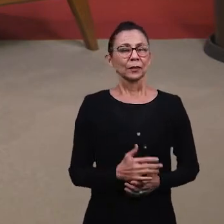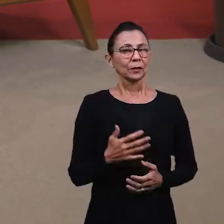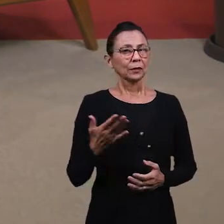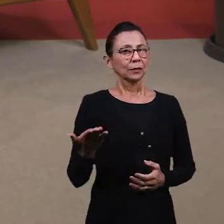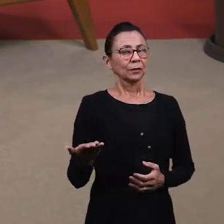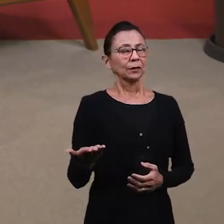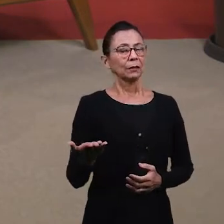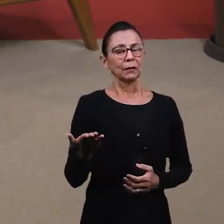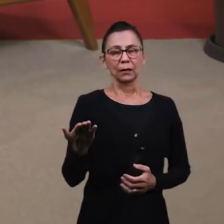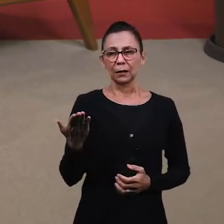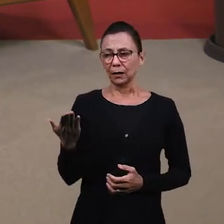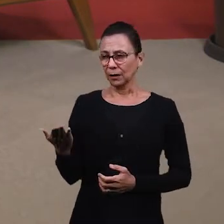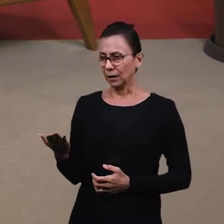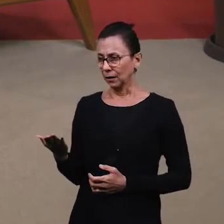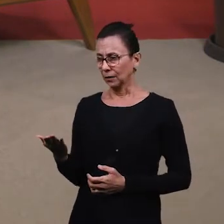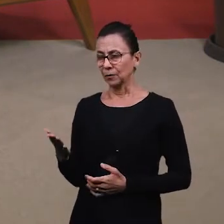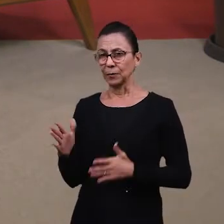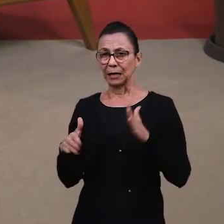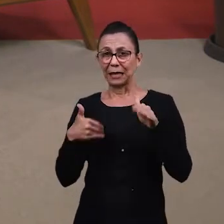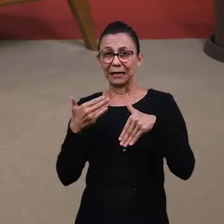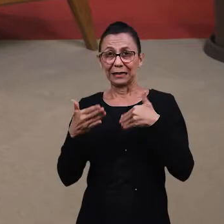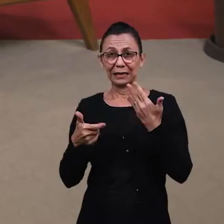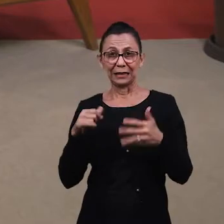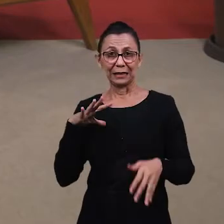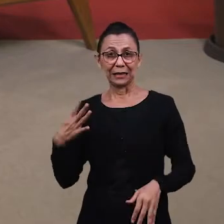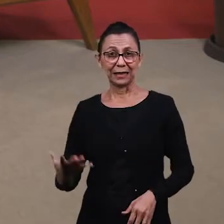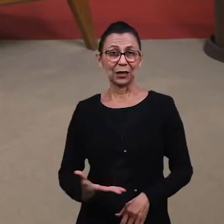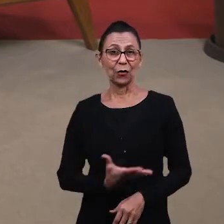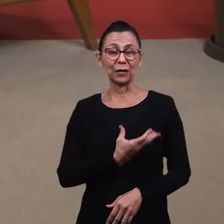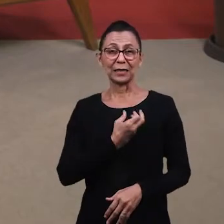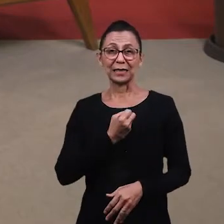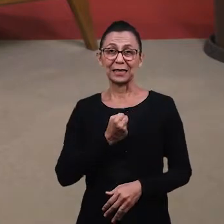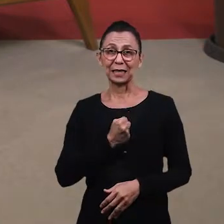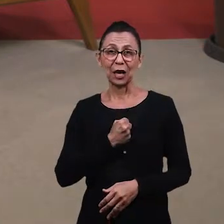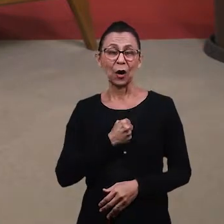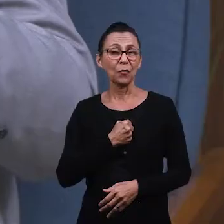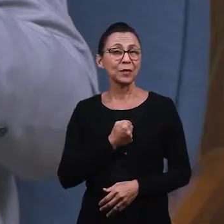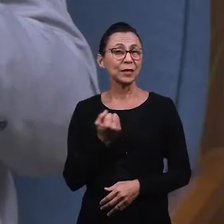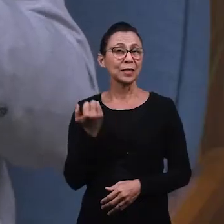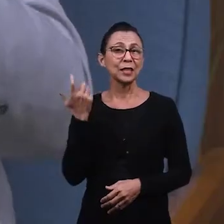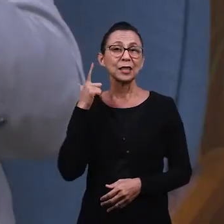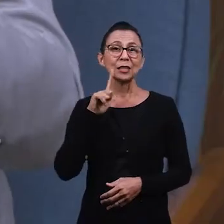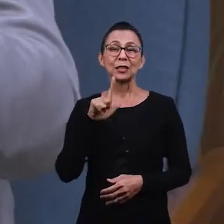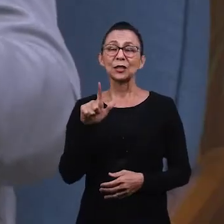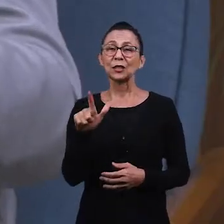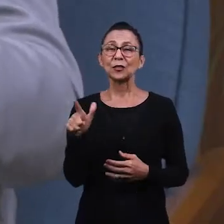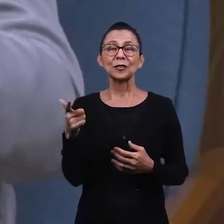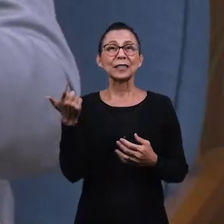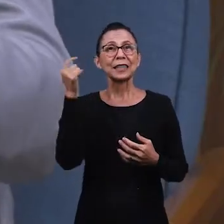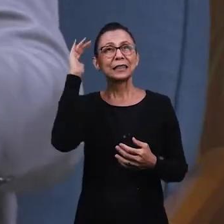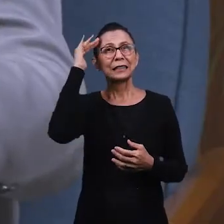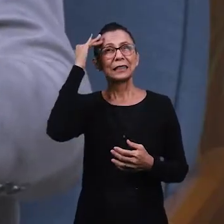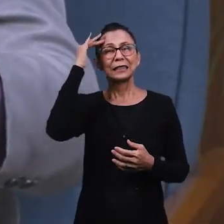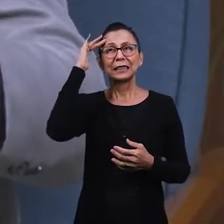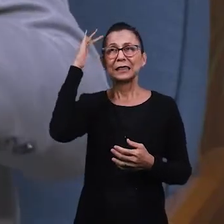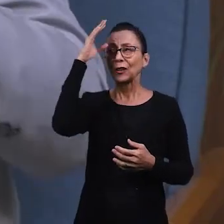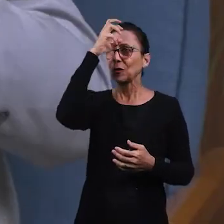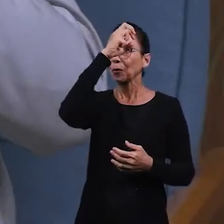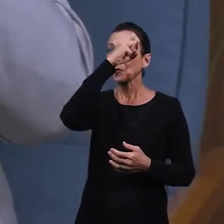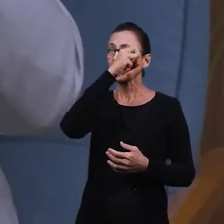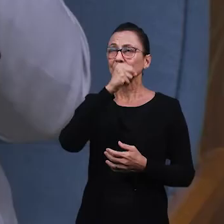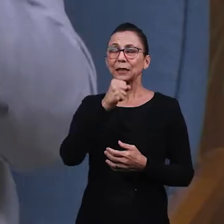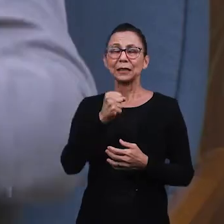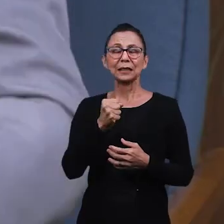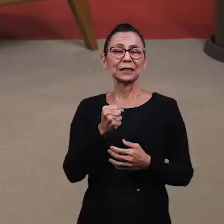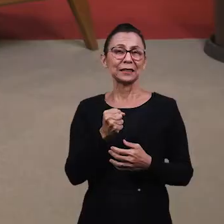fête spirituelle, n'est-ce pas? Donc, sans doute, la joie du salut, c'est une